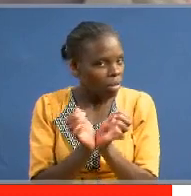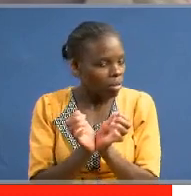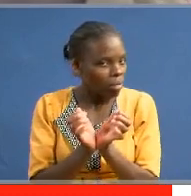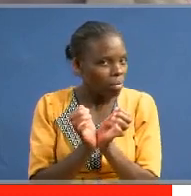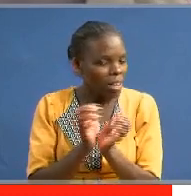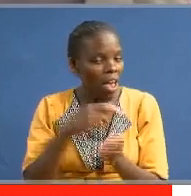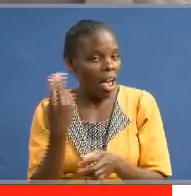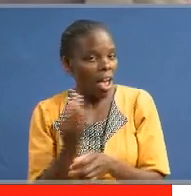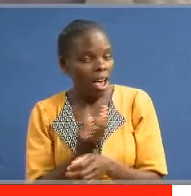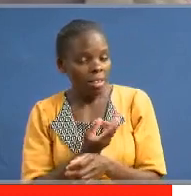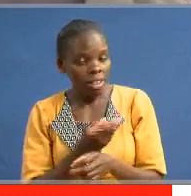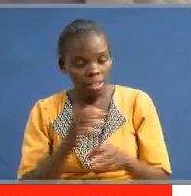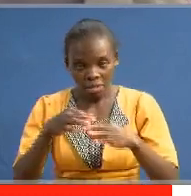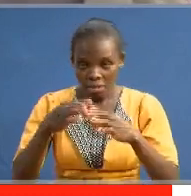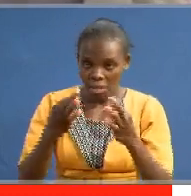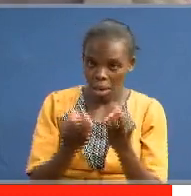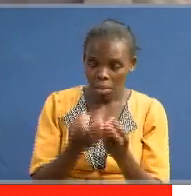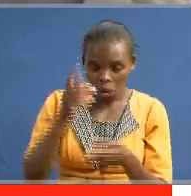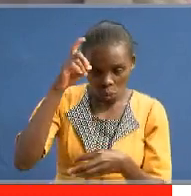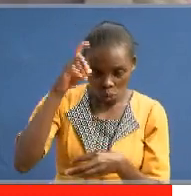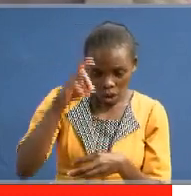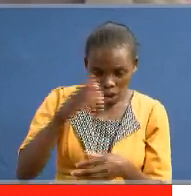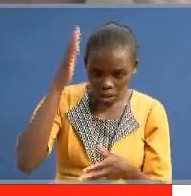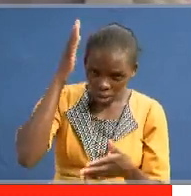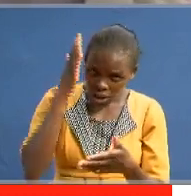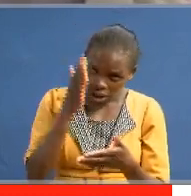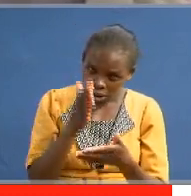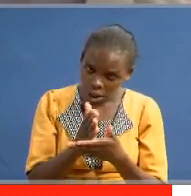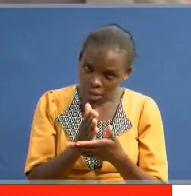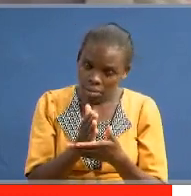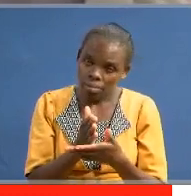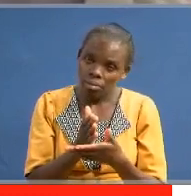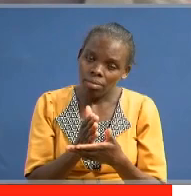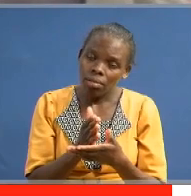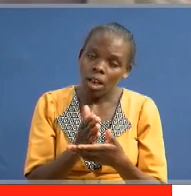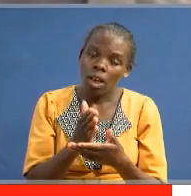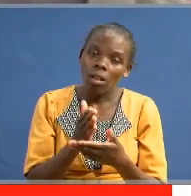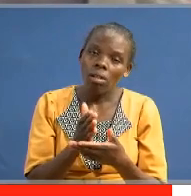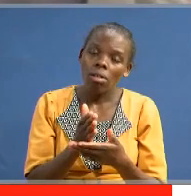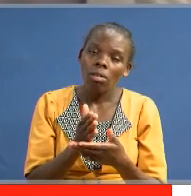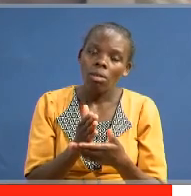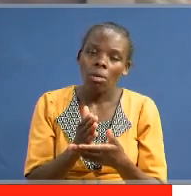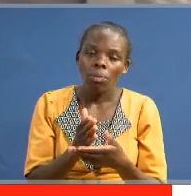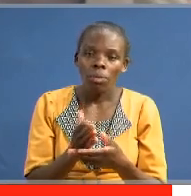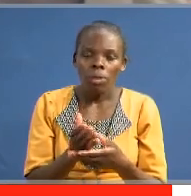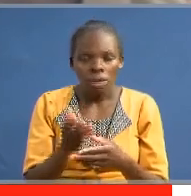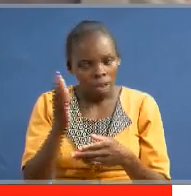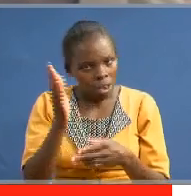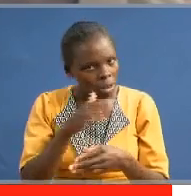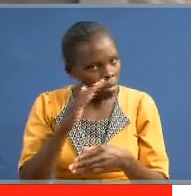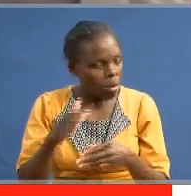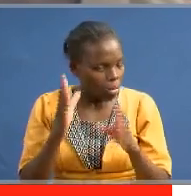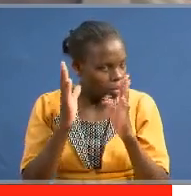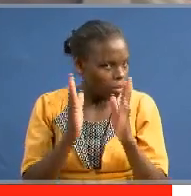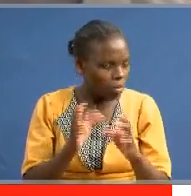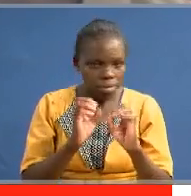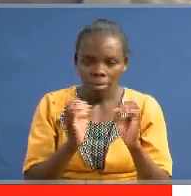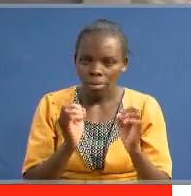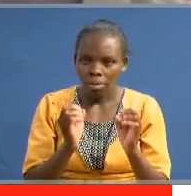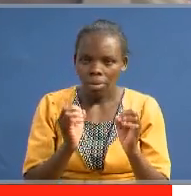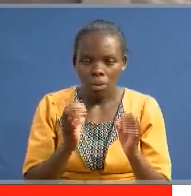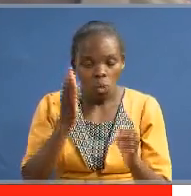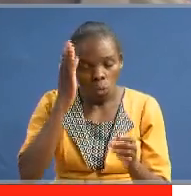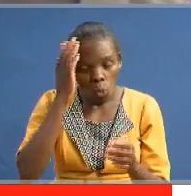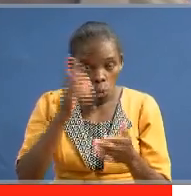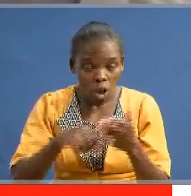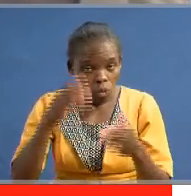kama familia ile kitu nataka ni haki na ukweli. Manaka kijana siyo criminal, kitu twajua anashughulika